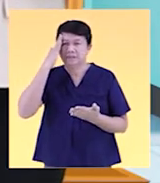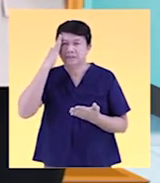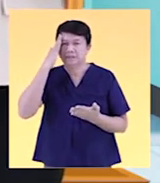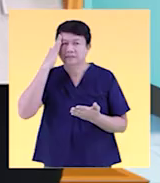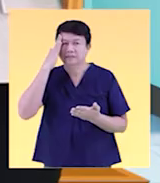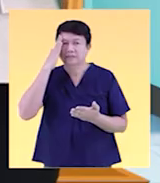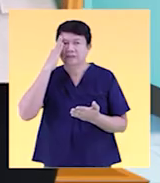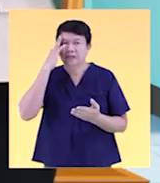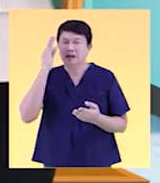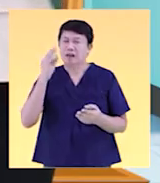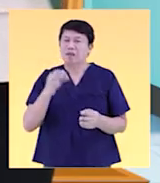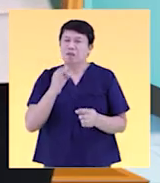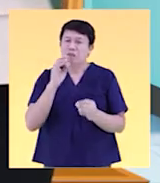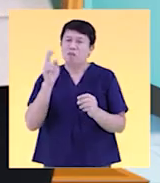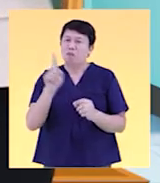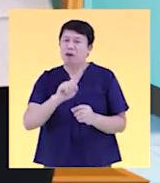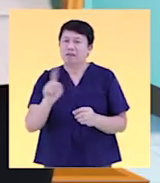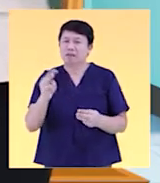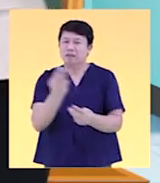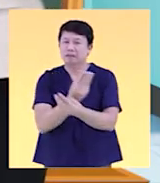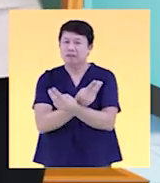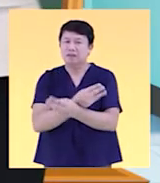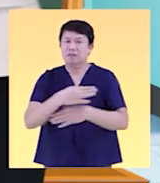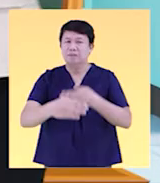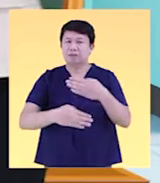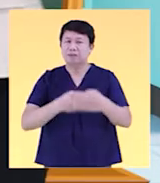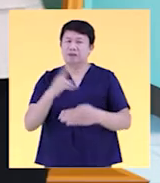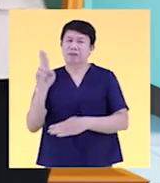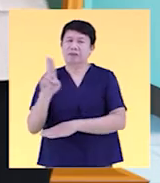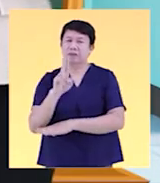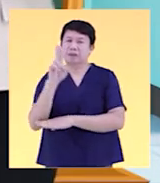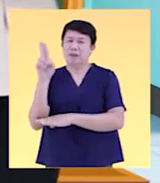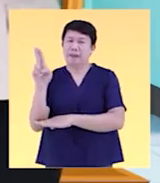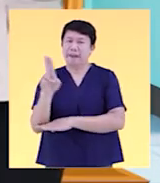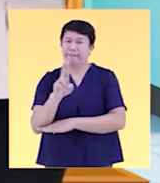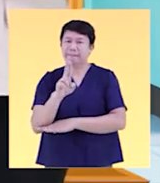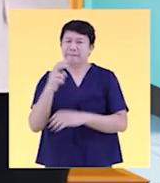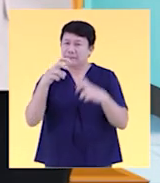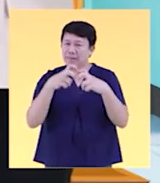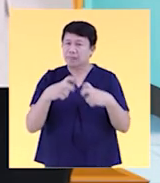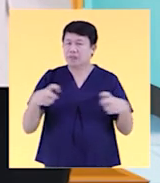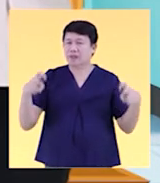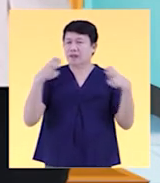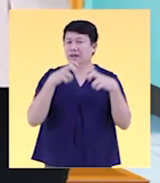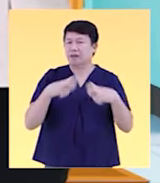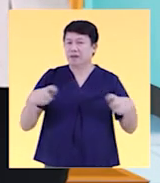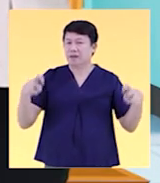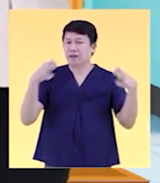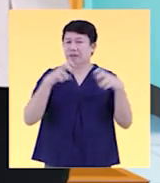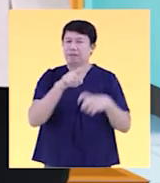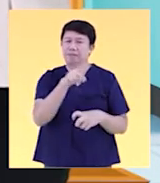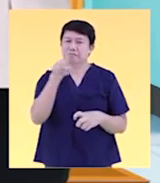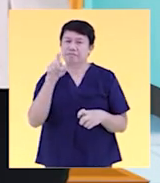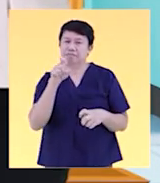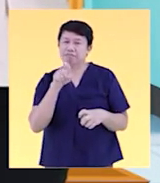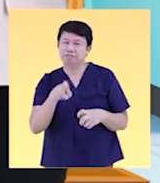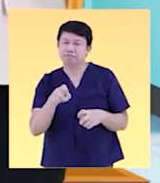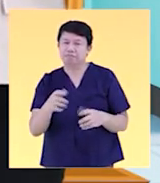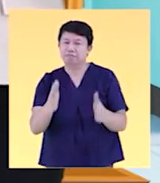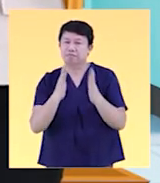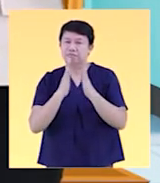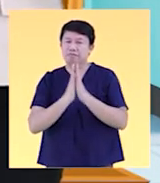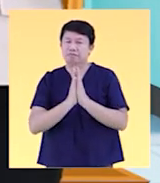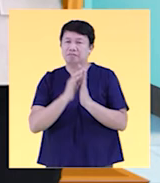anong mathematical operation ang dapat gamitin. Kung ating susuriin ang tanong o